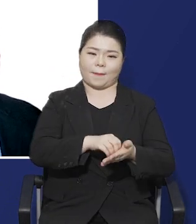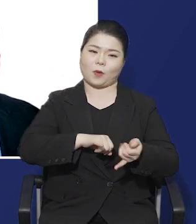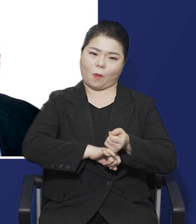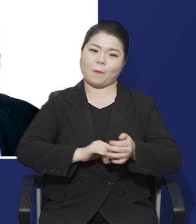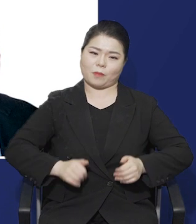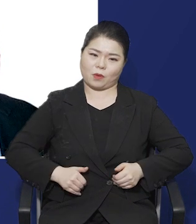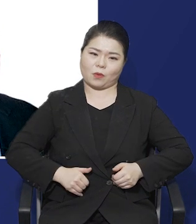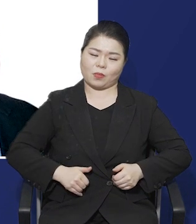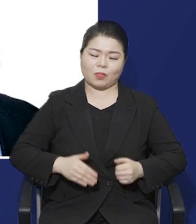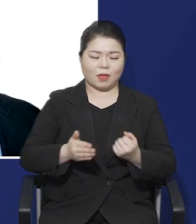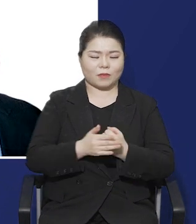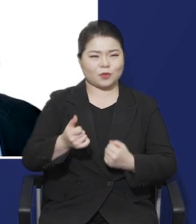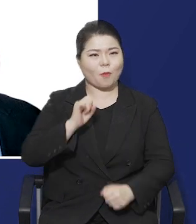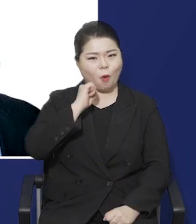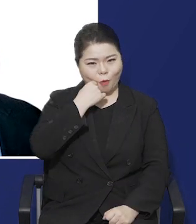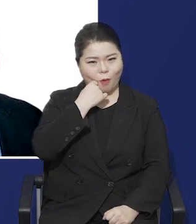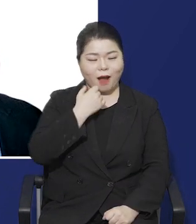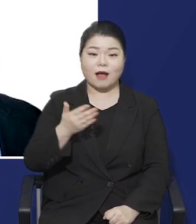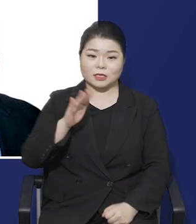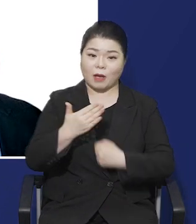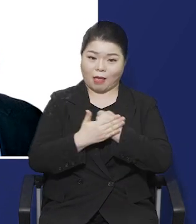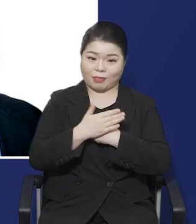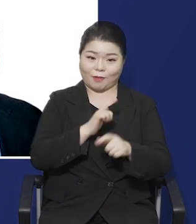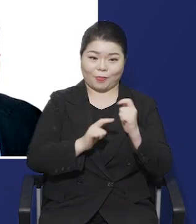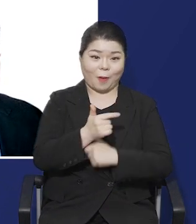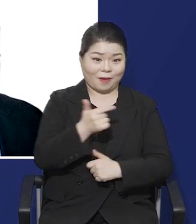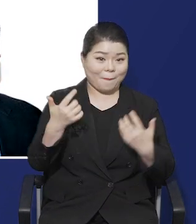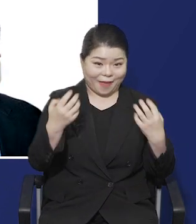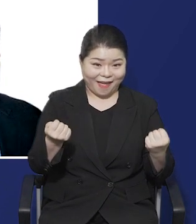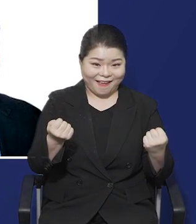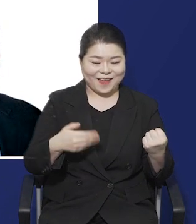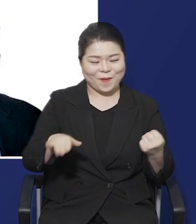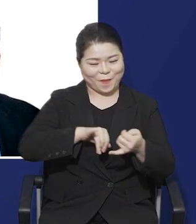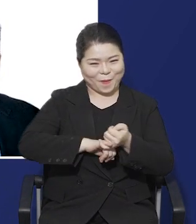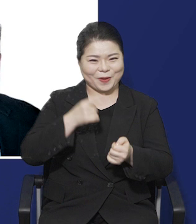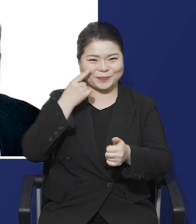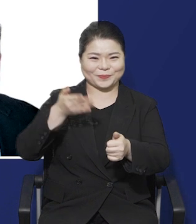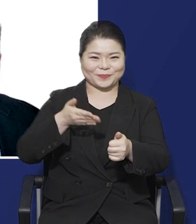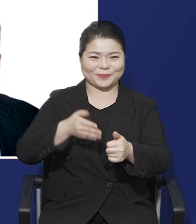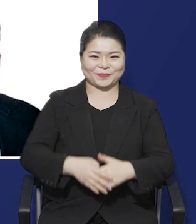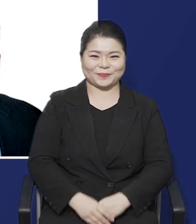때문에 다소 번거로움이 있지만 그 혜택은 훨씬 더 많으리라 그렇게 생각이 됩니다.